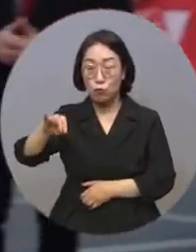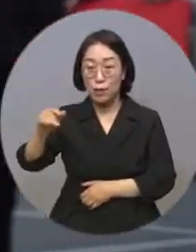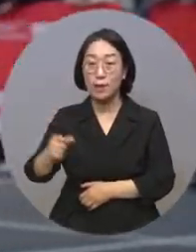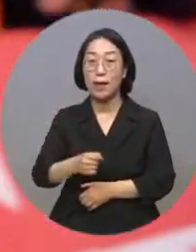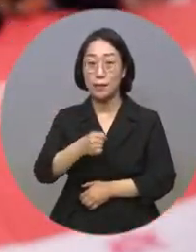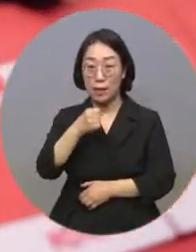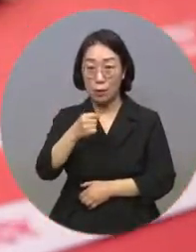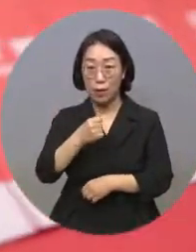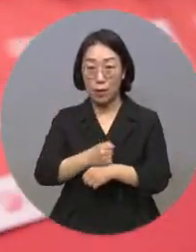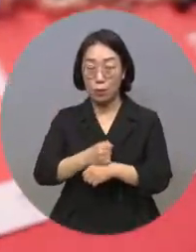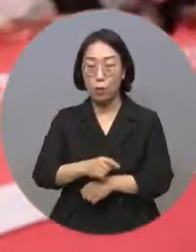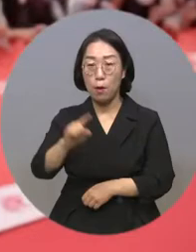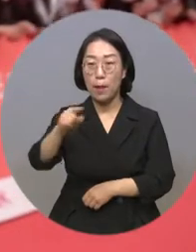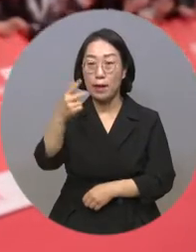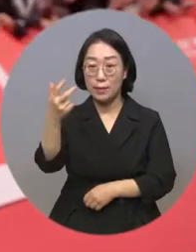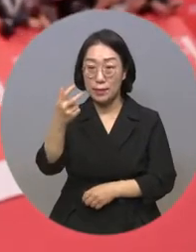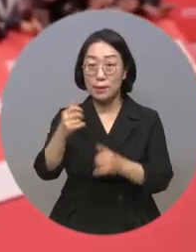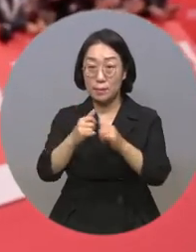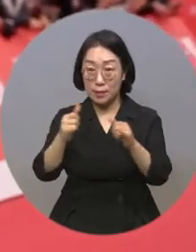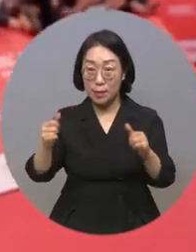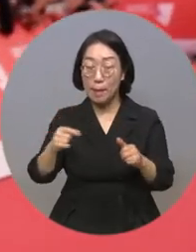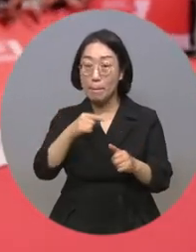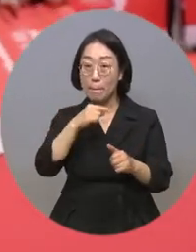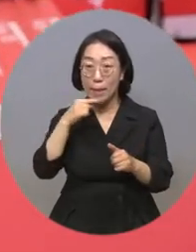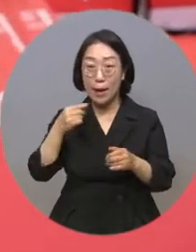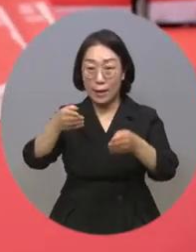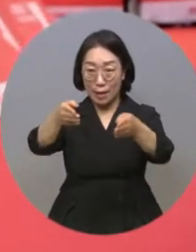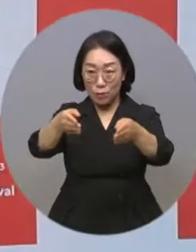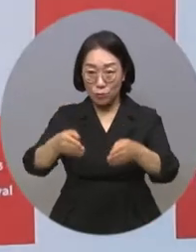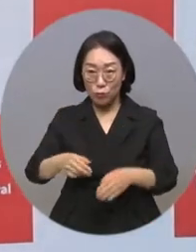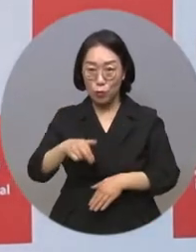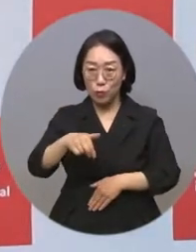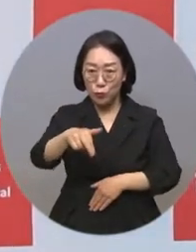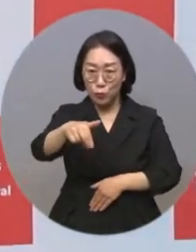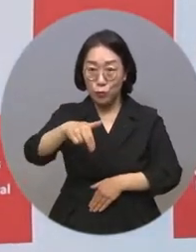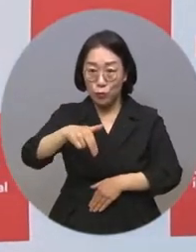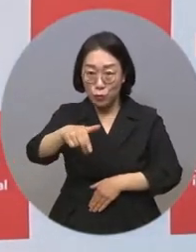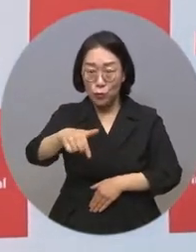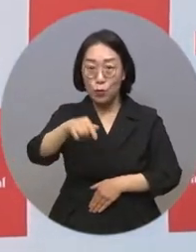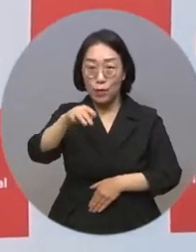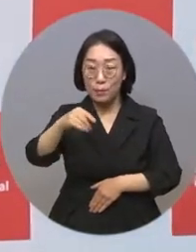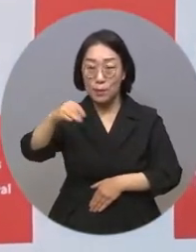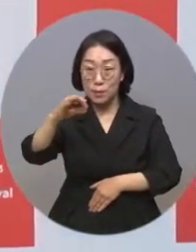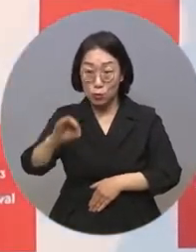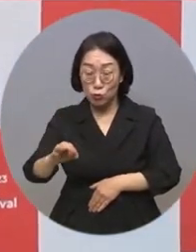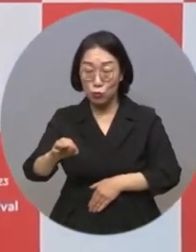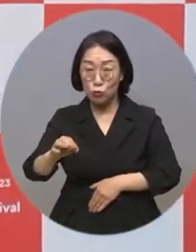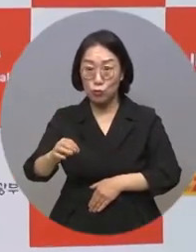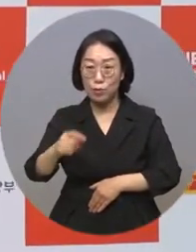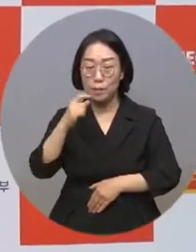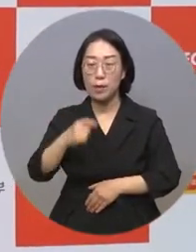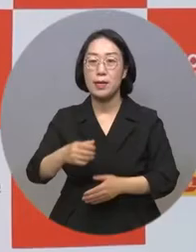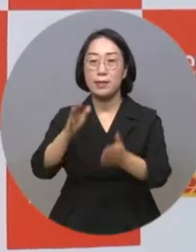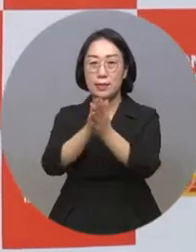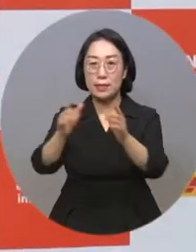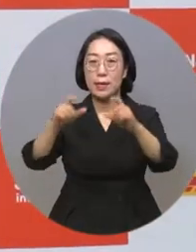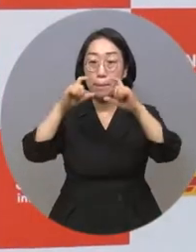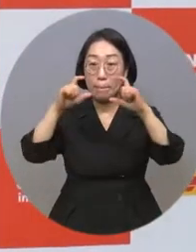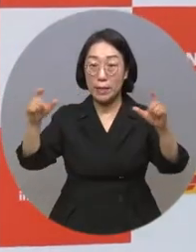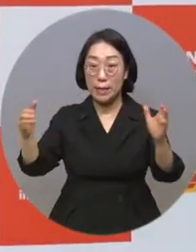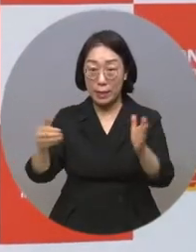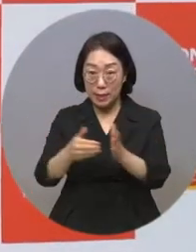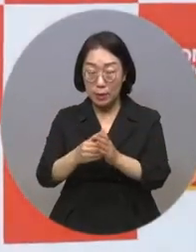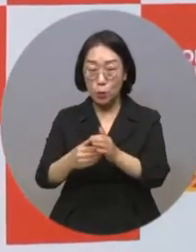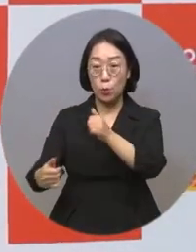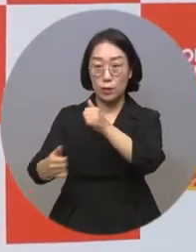맡았으며 170여 명의 게스트들을 레드카펫 입장과 김승수 조직위원장의 개막 선언, 이준동